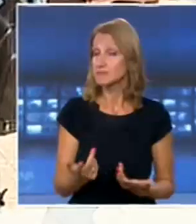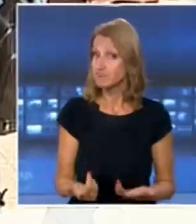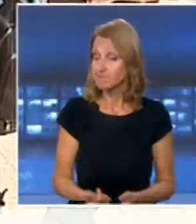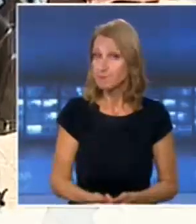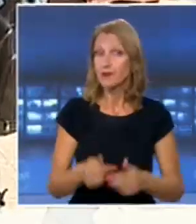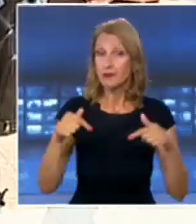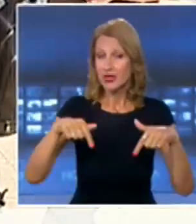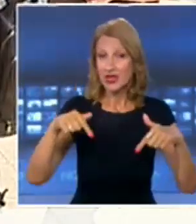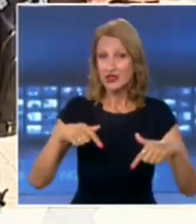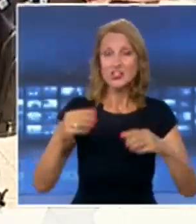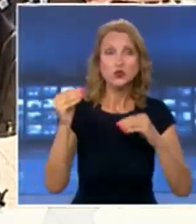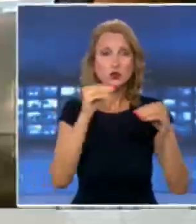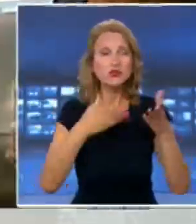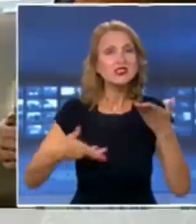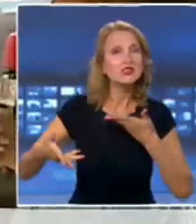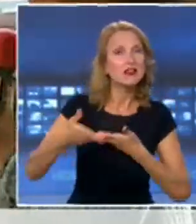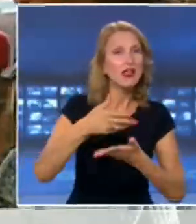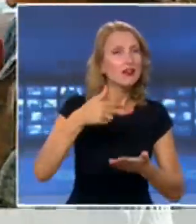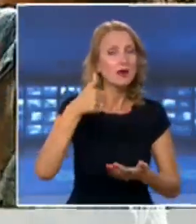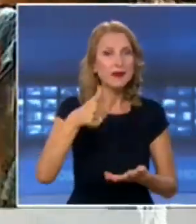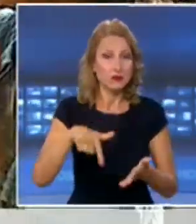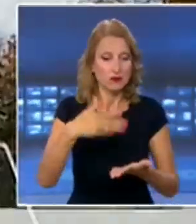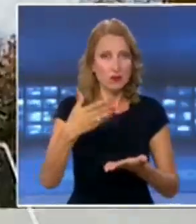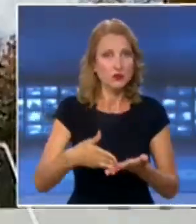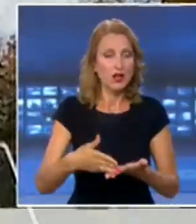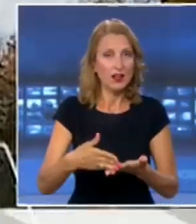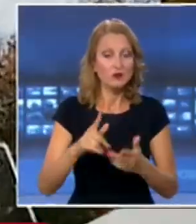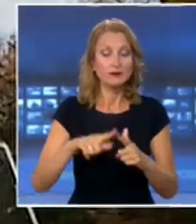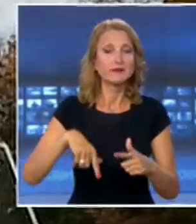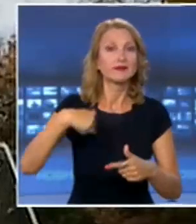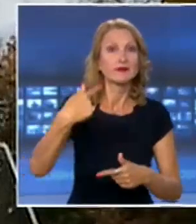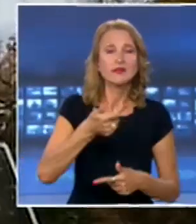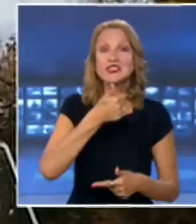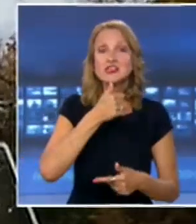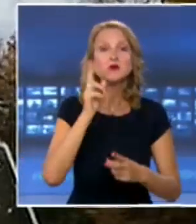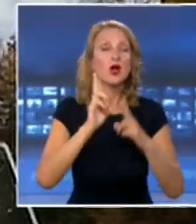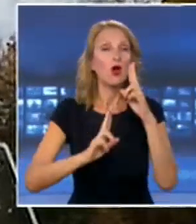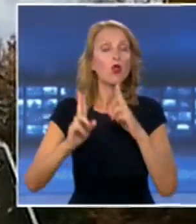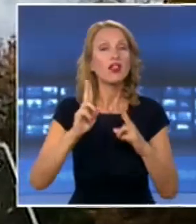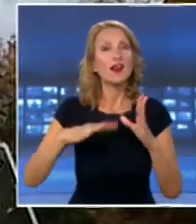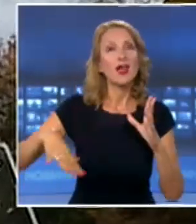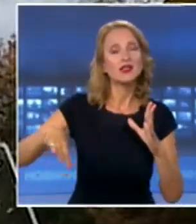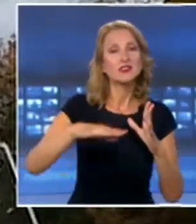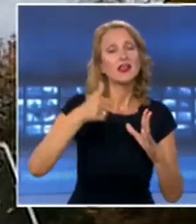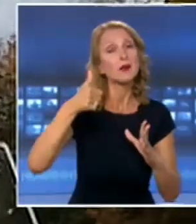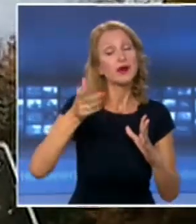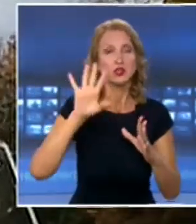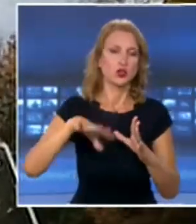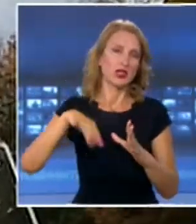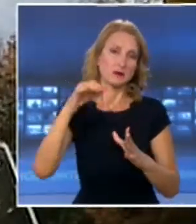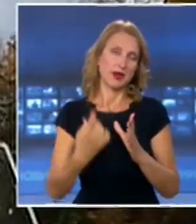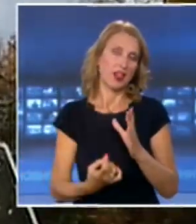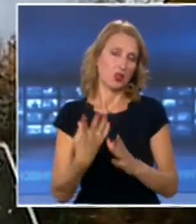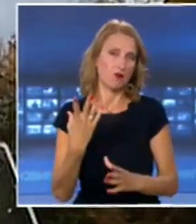Днешното заседание на Националния съвет на БСП е последно, тъй като следващата събота конгреса на партията ще избере нов. За новините на